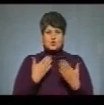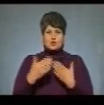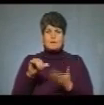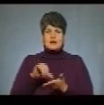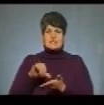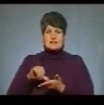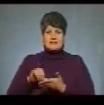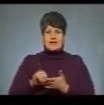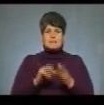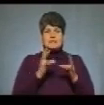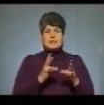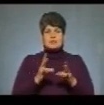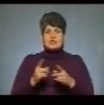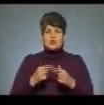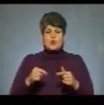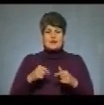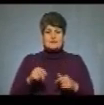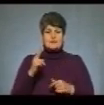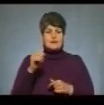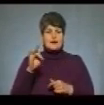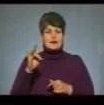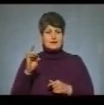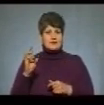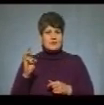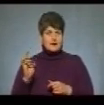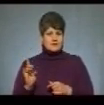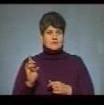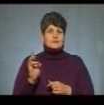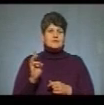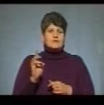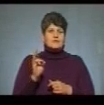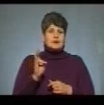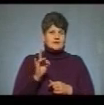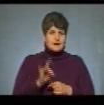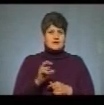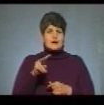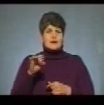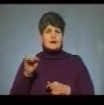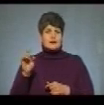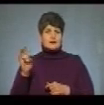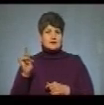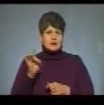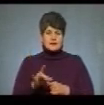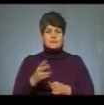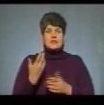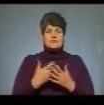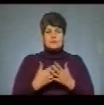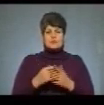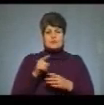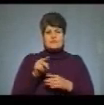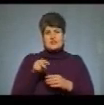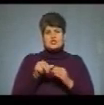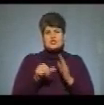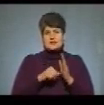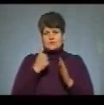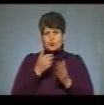представниками терористичних організацій ДНР і ЛНР. Приблизно з початку літа 2016 року за їх завданнями